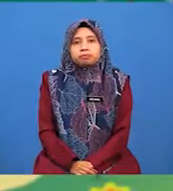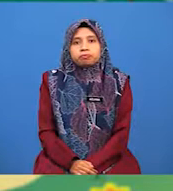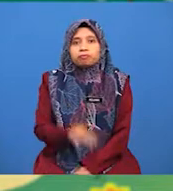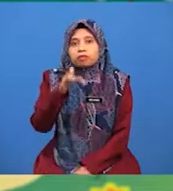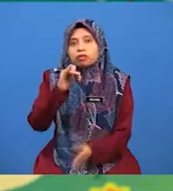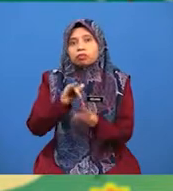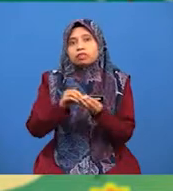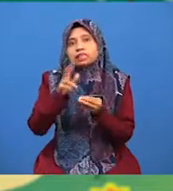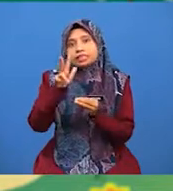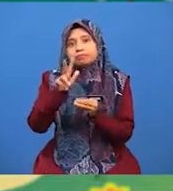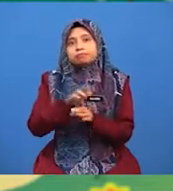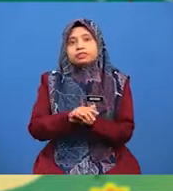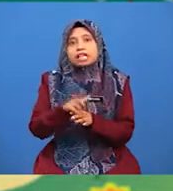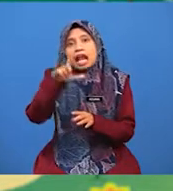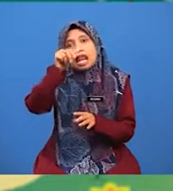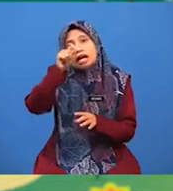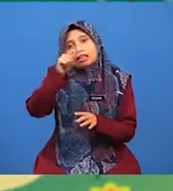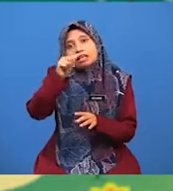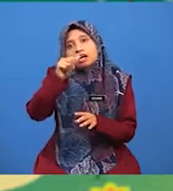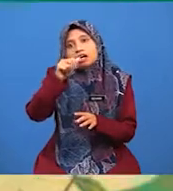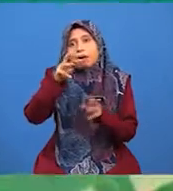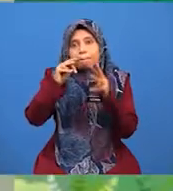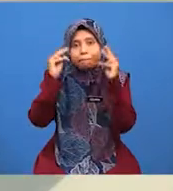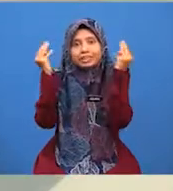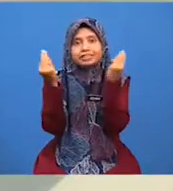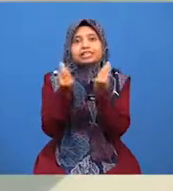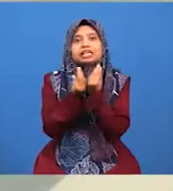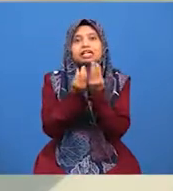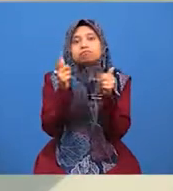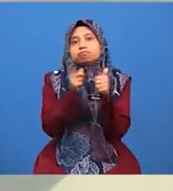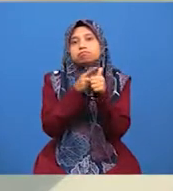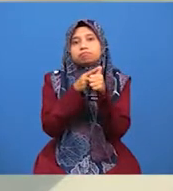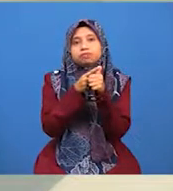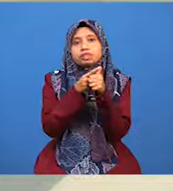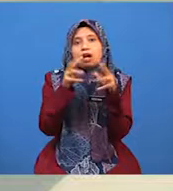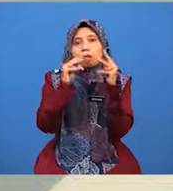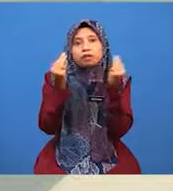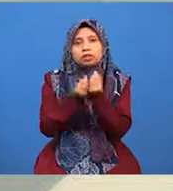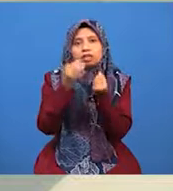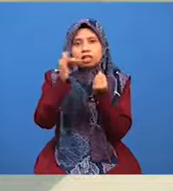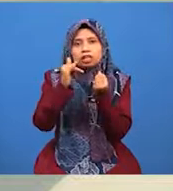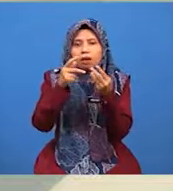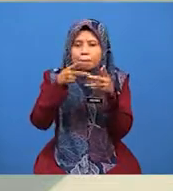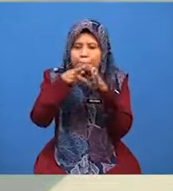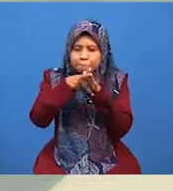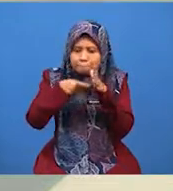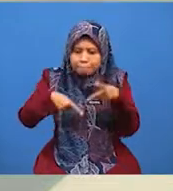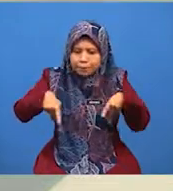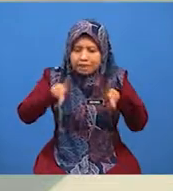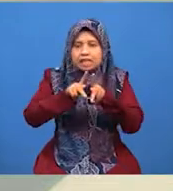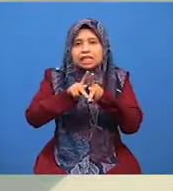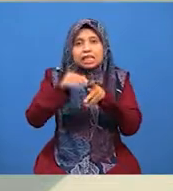Yang ketiga ialah latar masyarakat. Pertama, masyarakat yang mementingkan